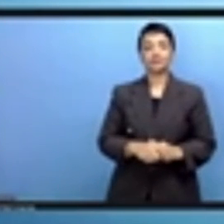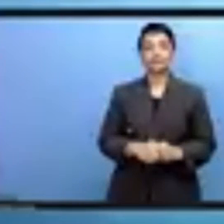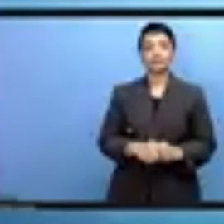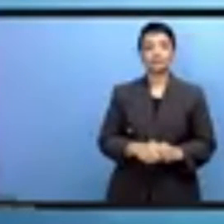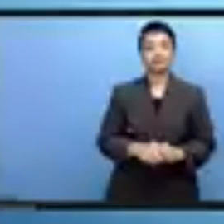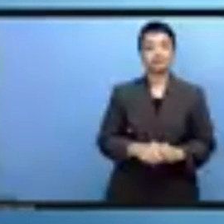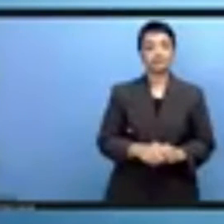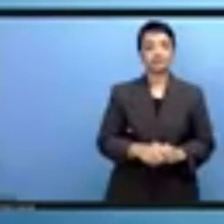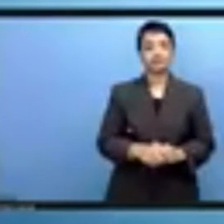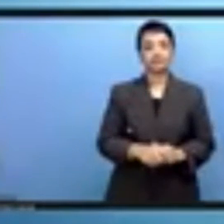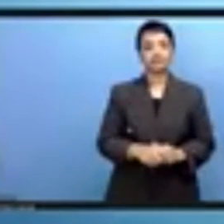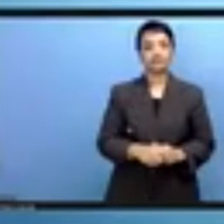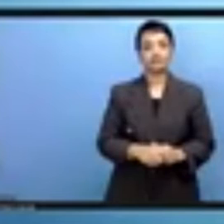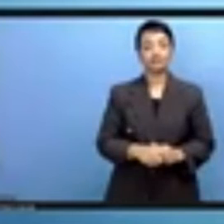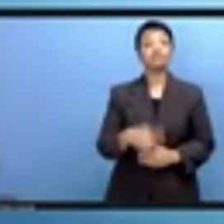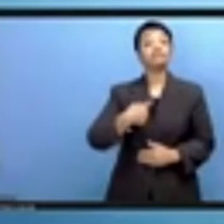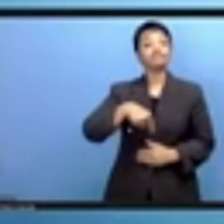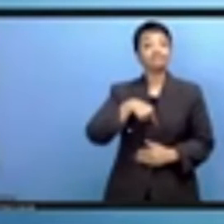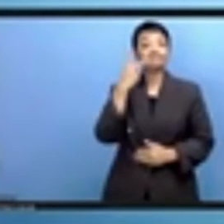成共识。